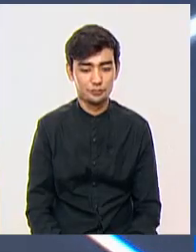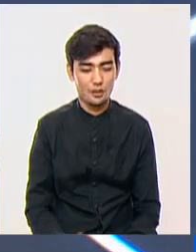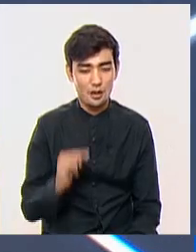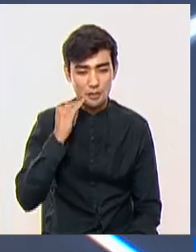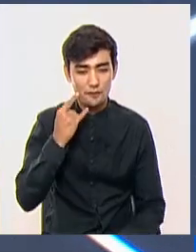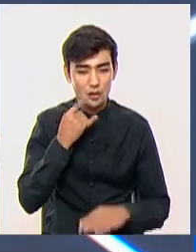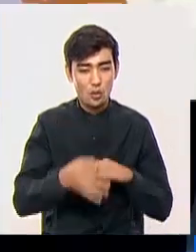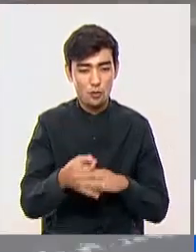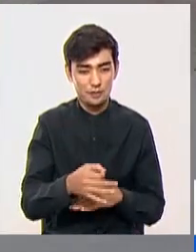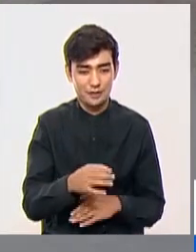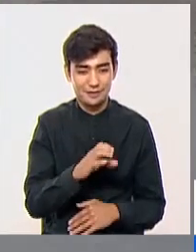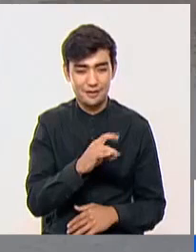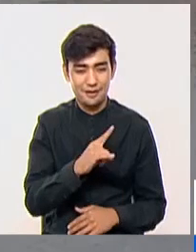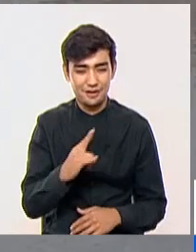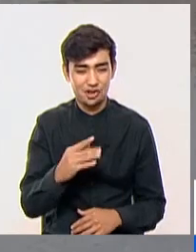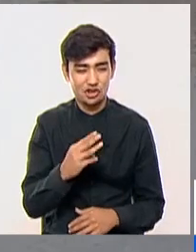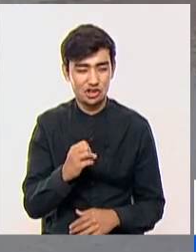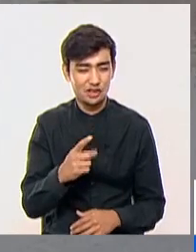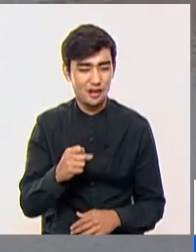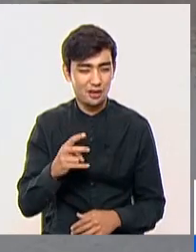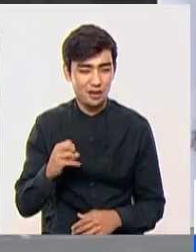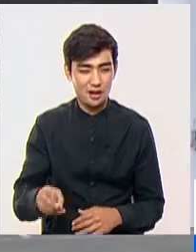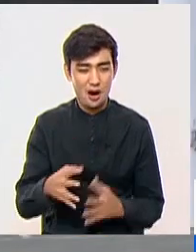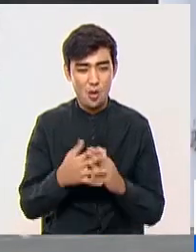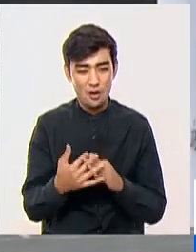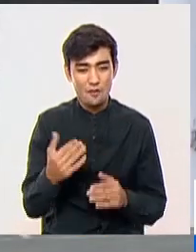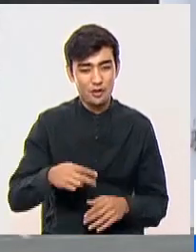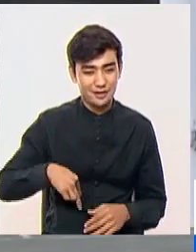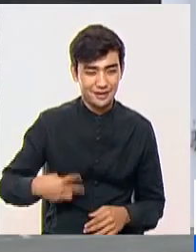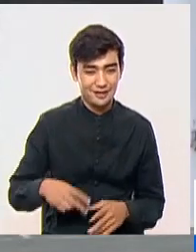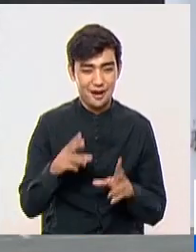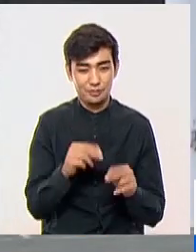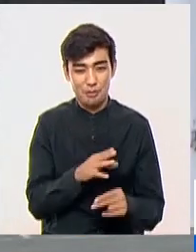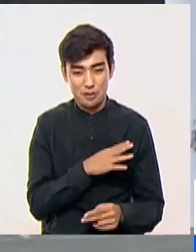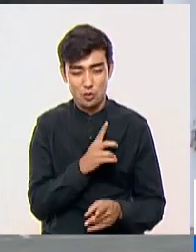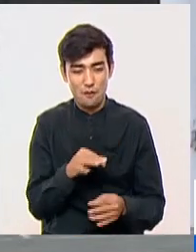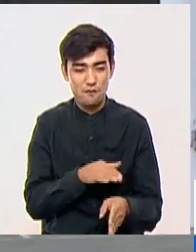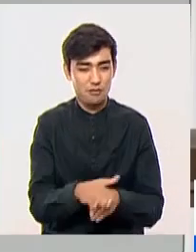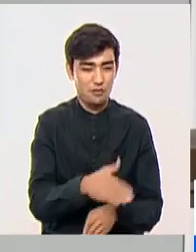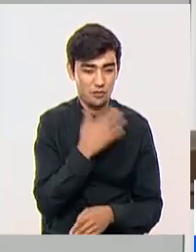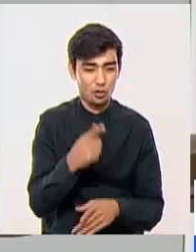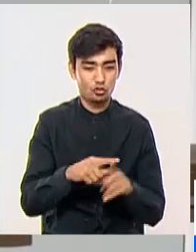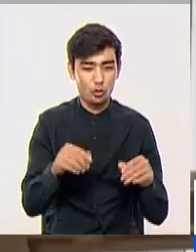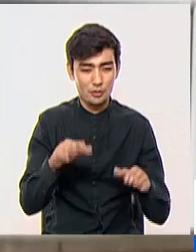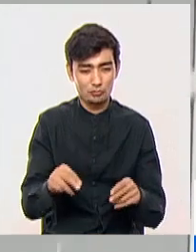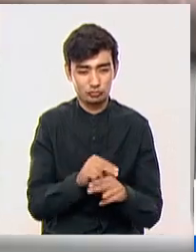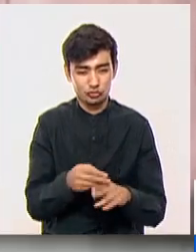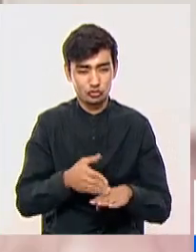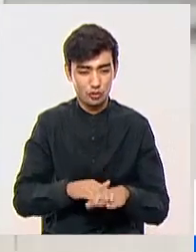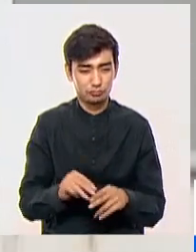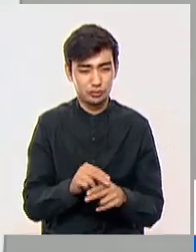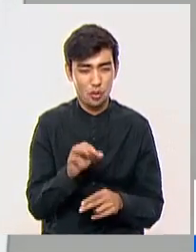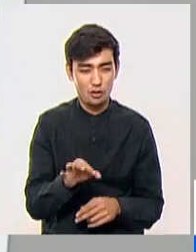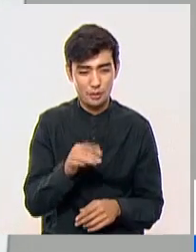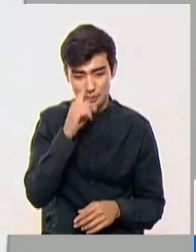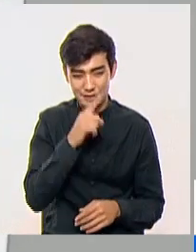Павлодар облысындағы Сары Шығанақ ауылдық мектебінің директоры айтқан уәдесінде тұрмады. Ол мектептегі күрделі жөндеу жұмыстары